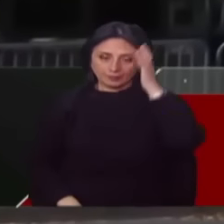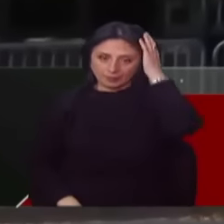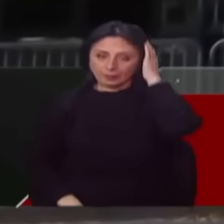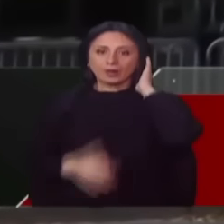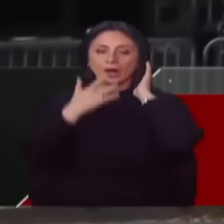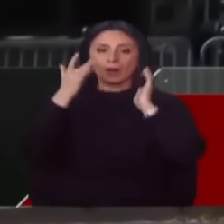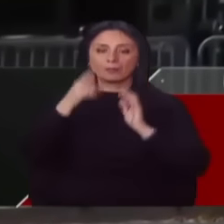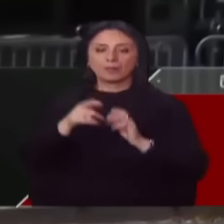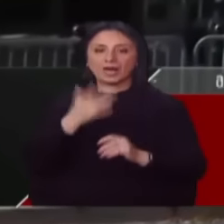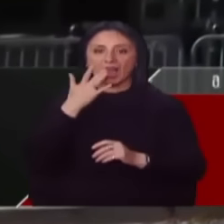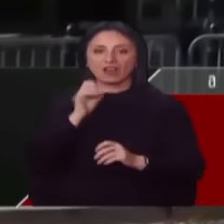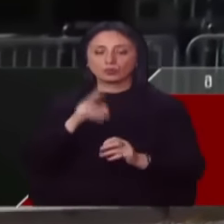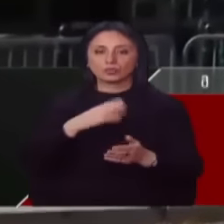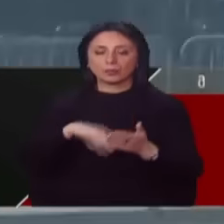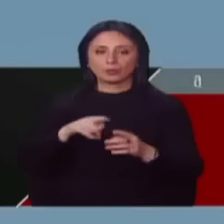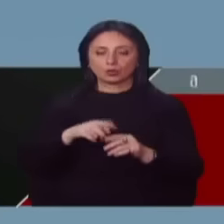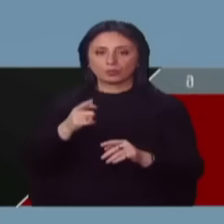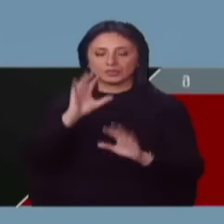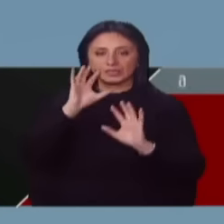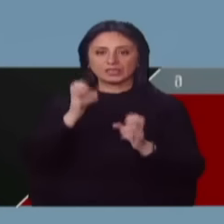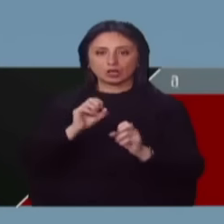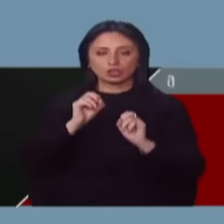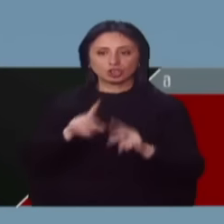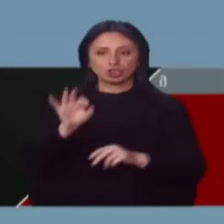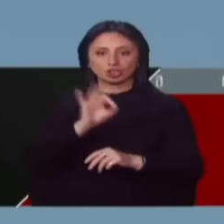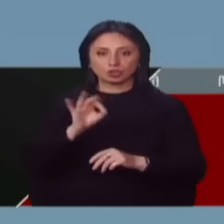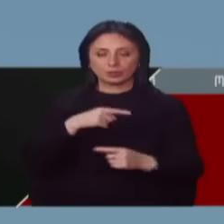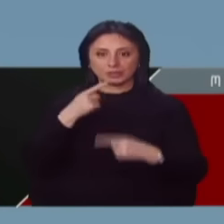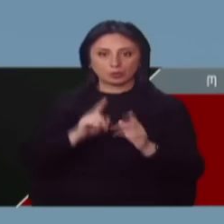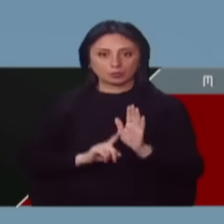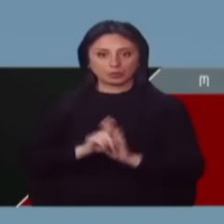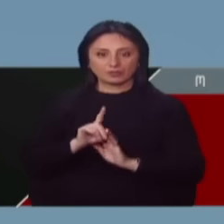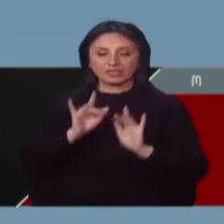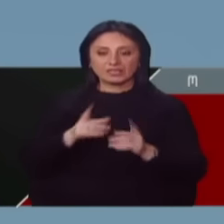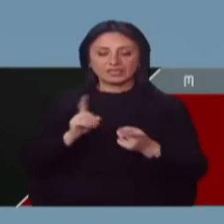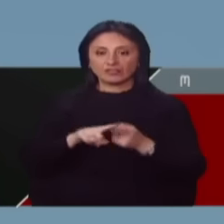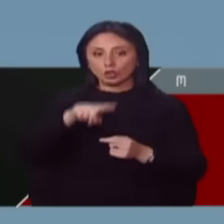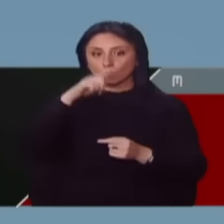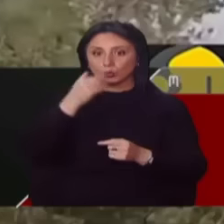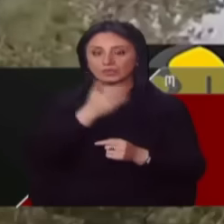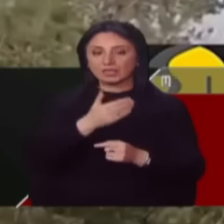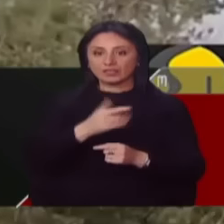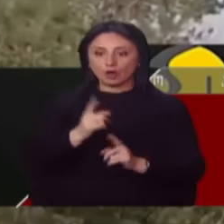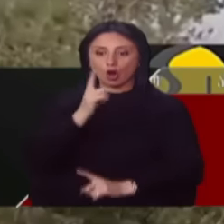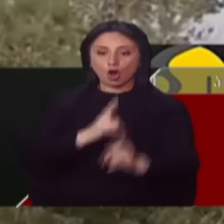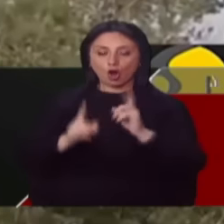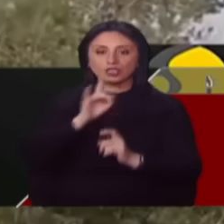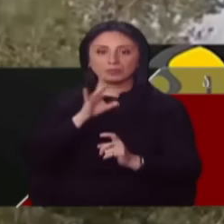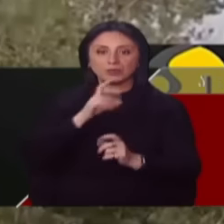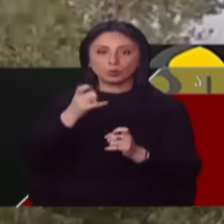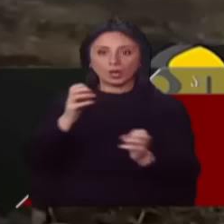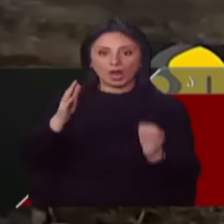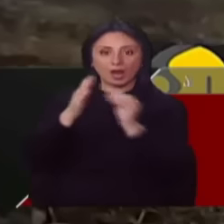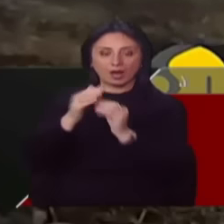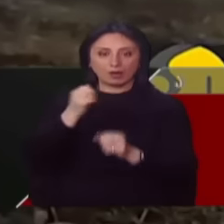ამერიკის შეერთებულ შტატებში ეროვნული უსაფრთხოებისთვის სერიოზულ საშიშროებაზე საუბრობენ. საქმე ეხება რუსეთის მხრიდან კოსმოსში ბირთვული